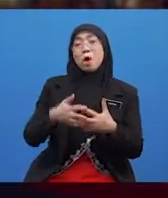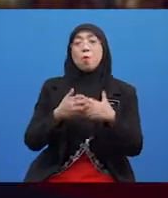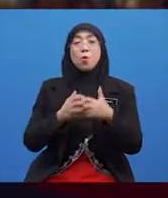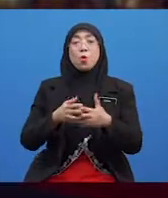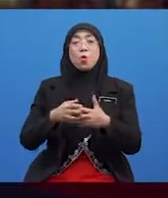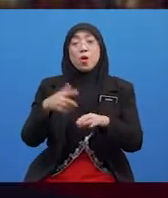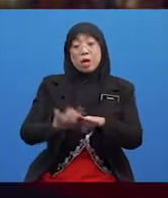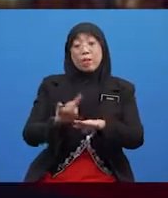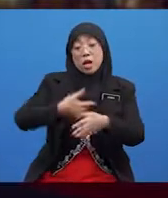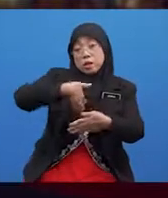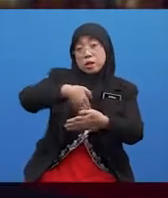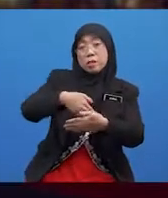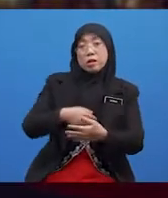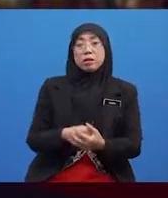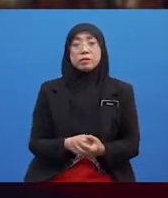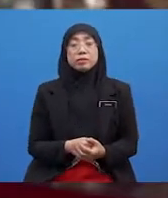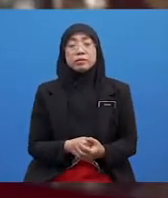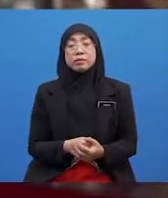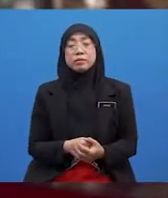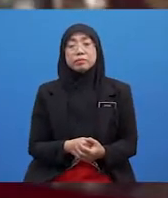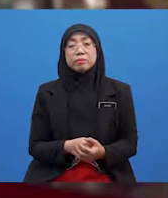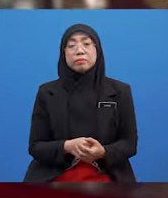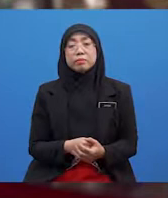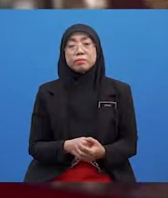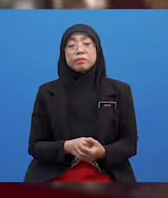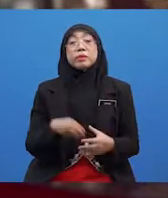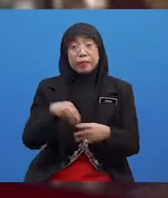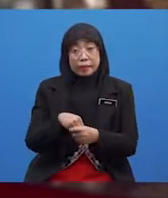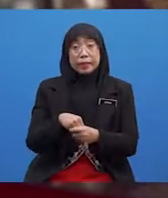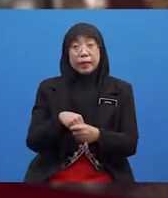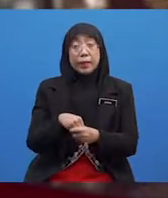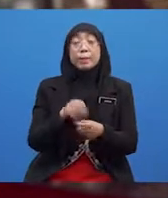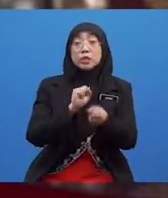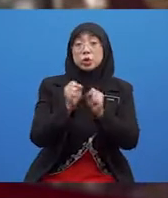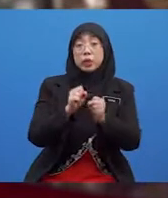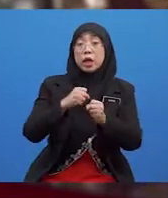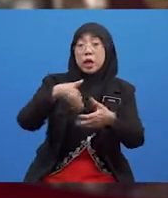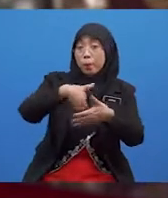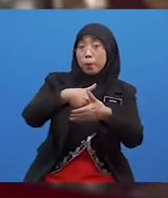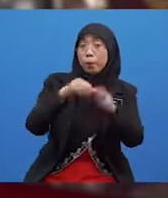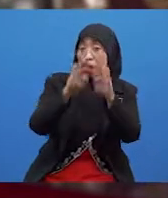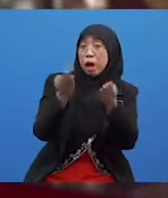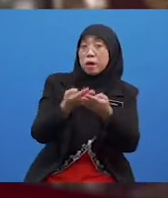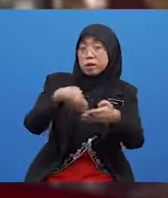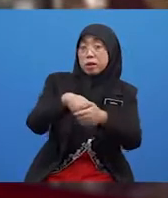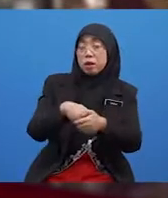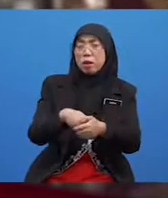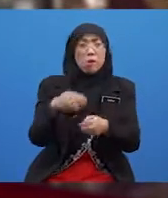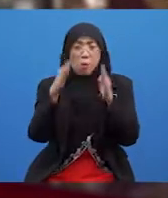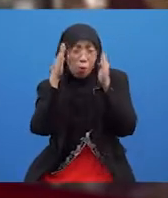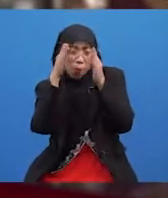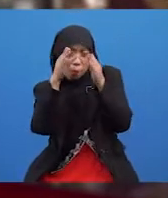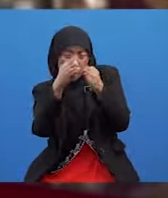sepakan penalti dalam sukan bola sepak atau latihan menjaring dalam bola